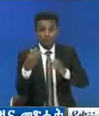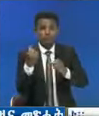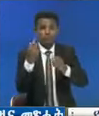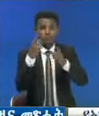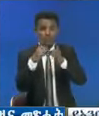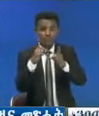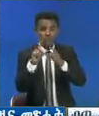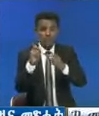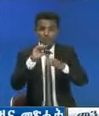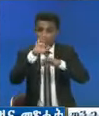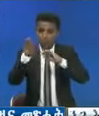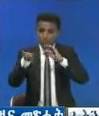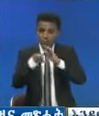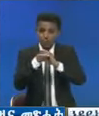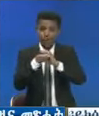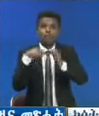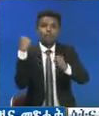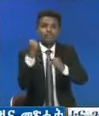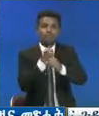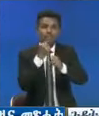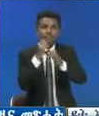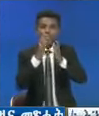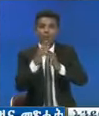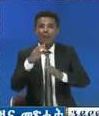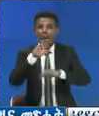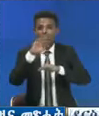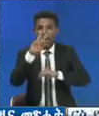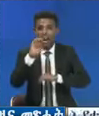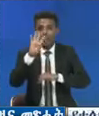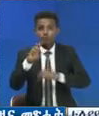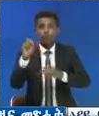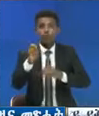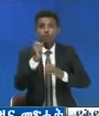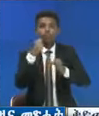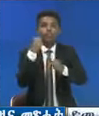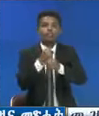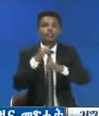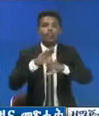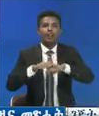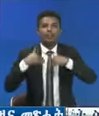በሙሉ ለመስራትና ለማስፋት በ24ቱም ወረዳዎቻችን እየሰራን ያለ ነው።